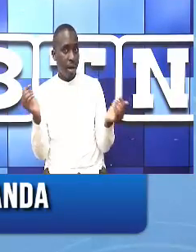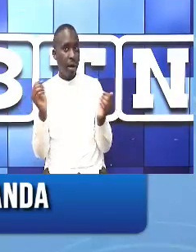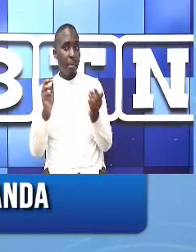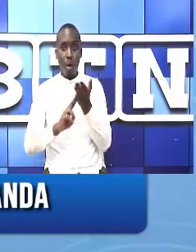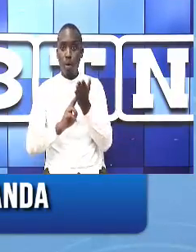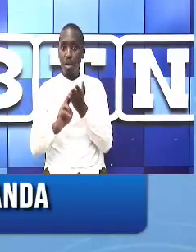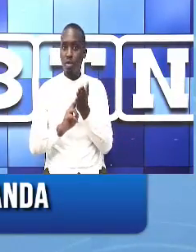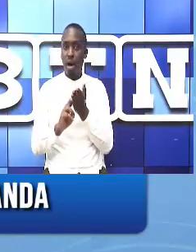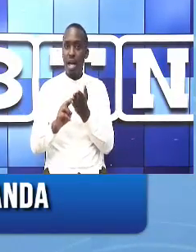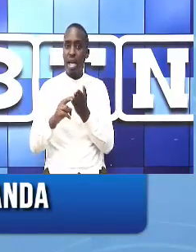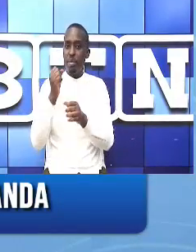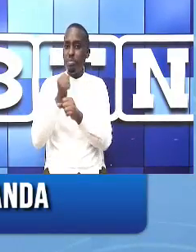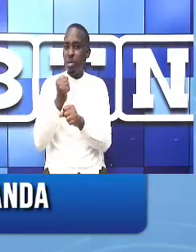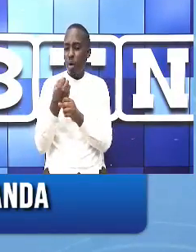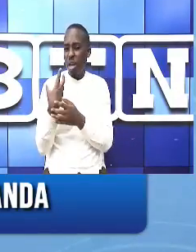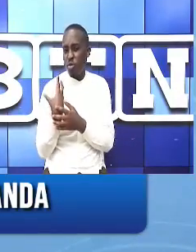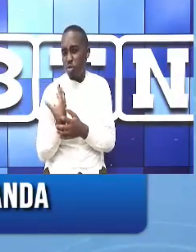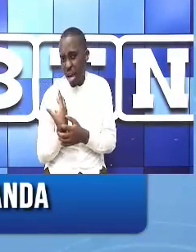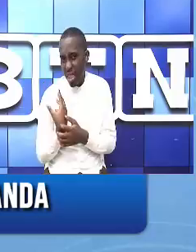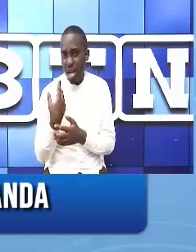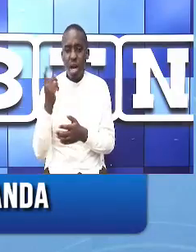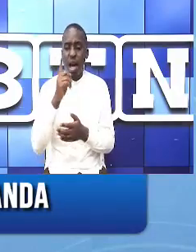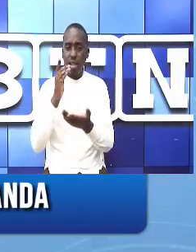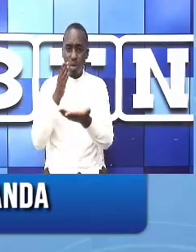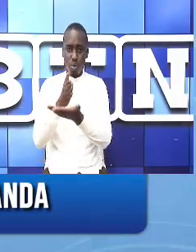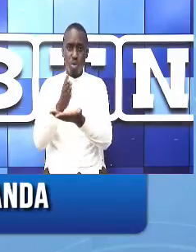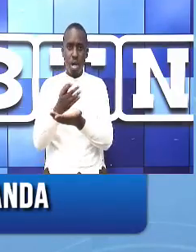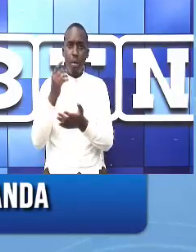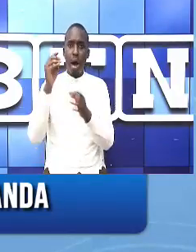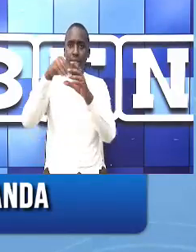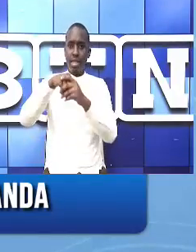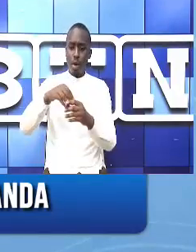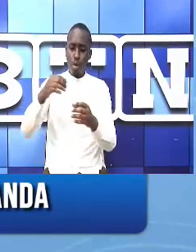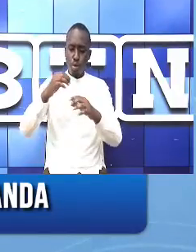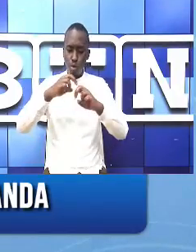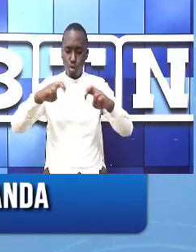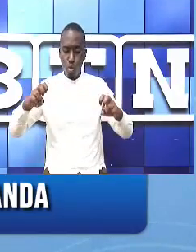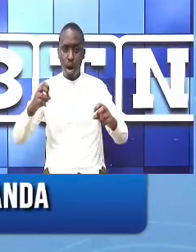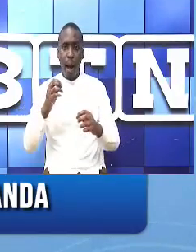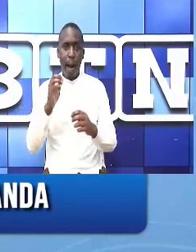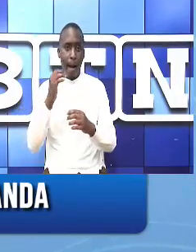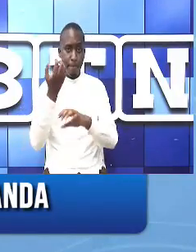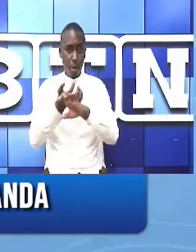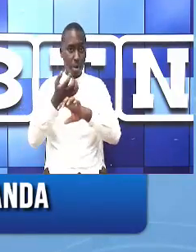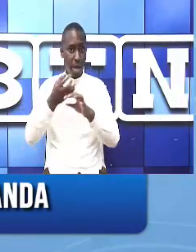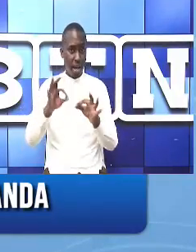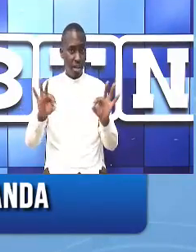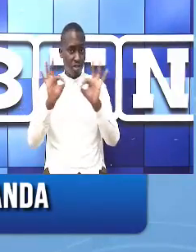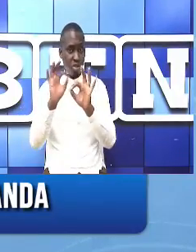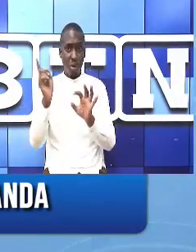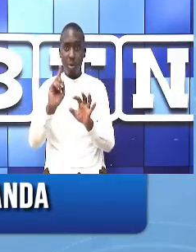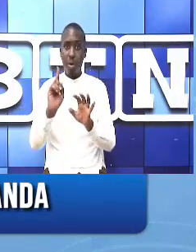bakoreshwa imirimo itabakwiye ahubwo usanga bamwe bari mu birombe bari mu buyede bagize iki batagiye ku ishuri turabakangurira